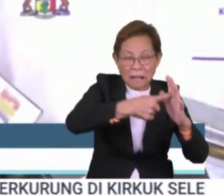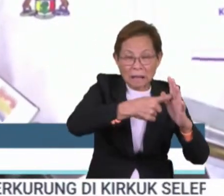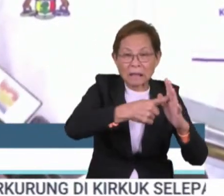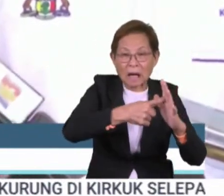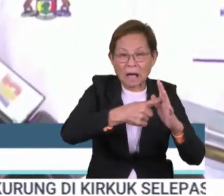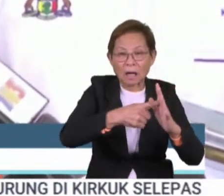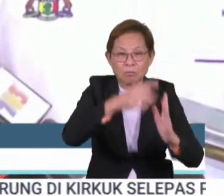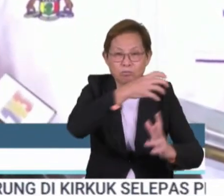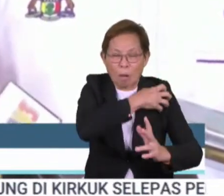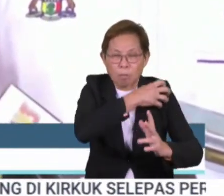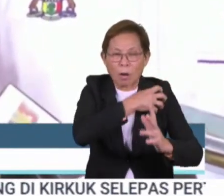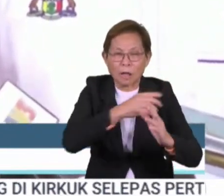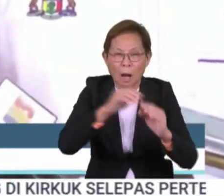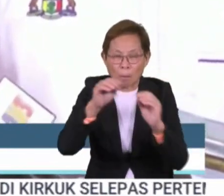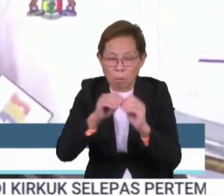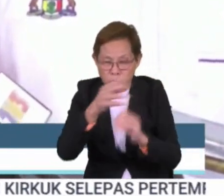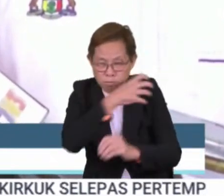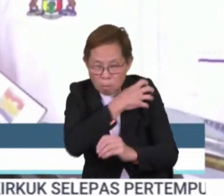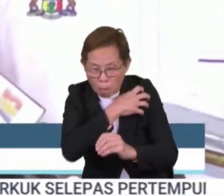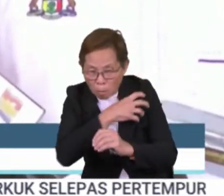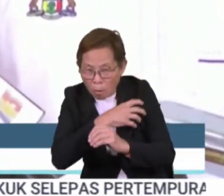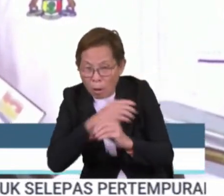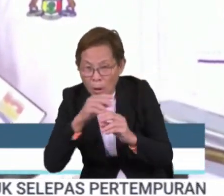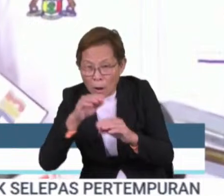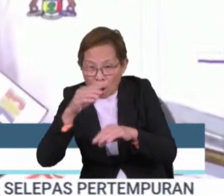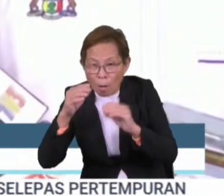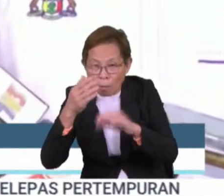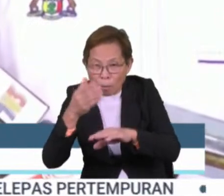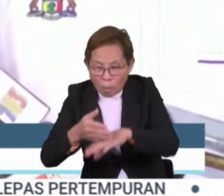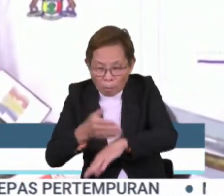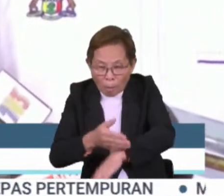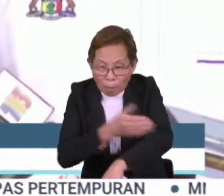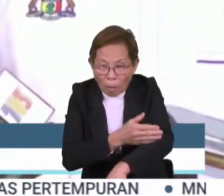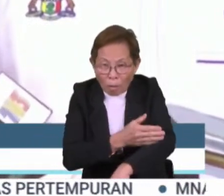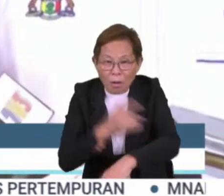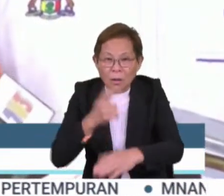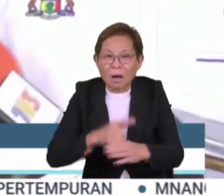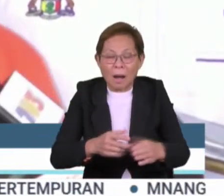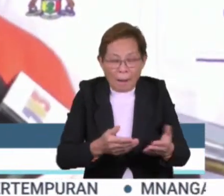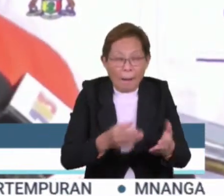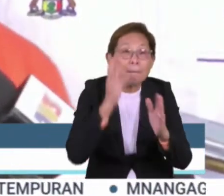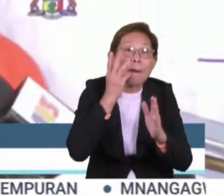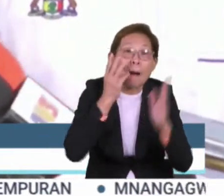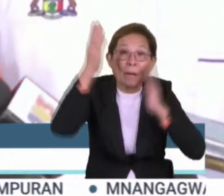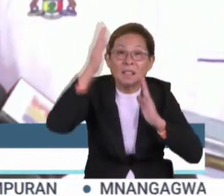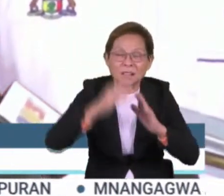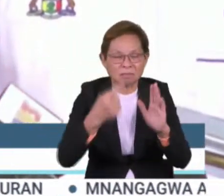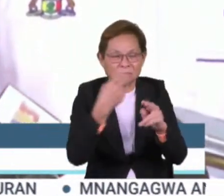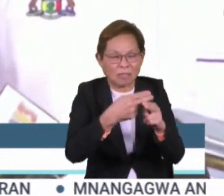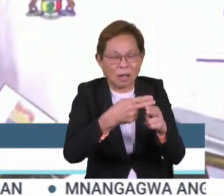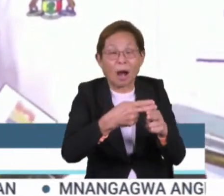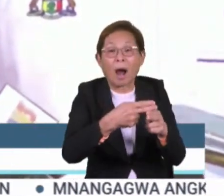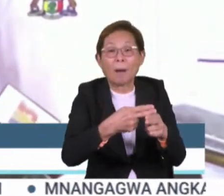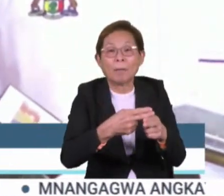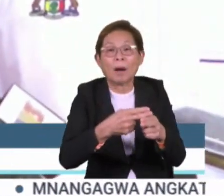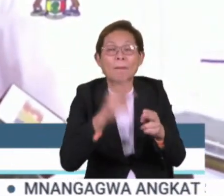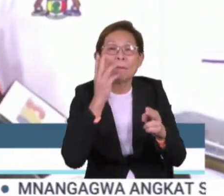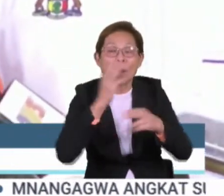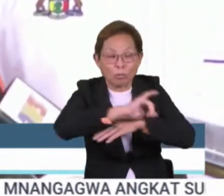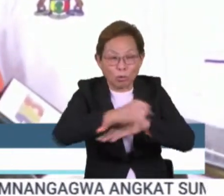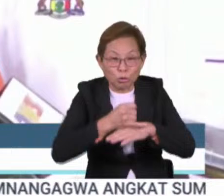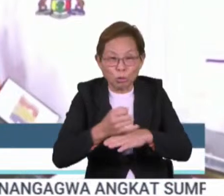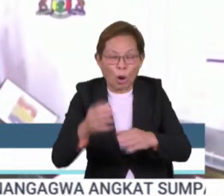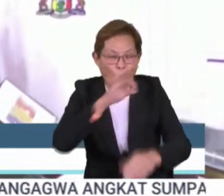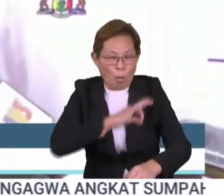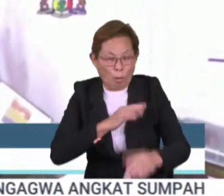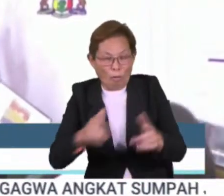kita pertingkatkan supaya beras tempatan tidak dilabelkan sebagai beras import untuk mereka membuat keuntungan segera.